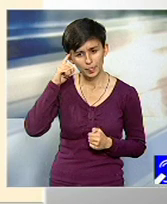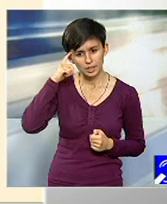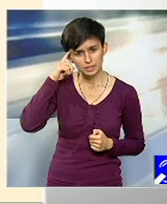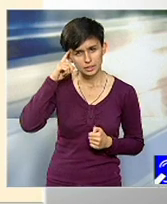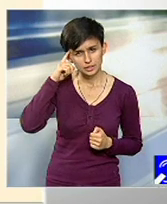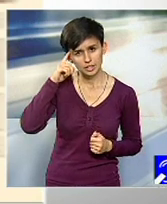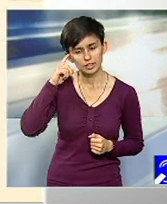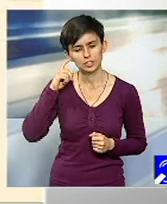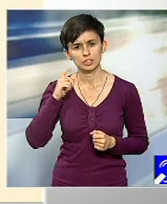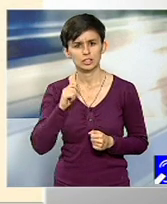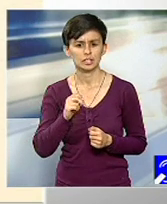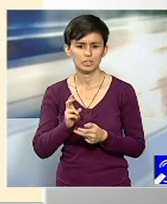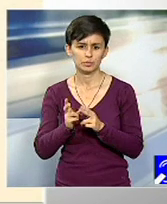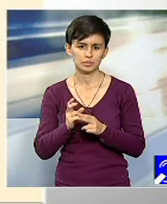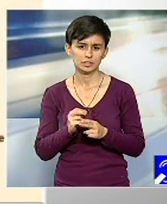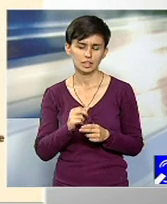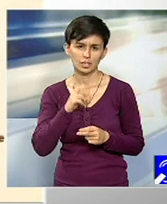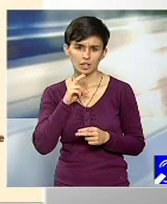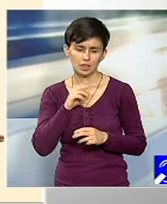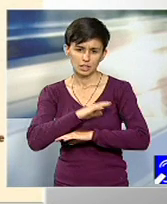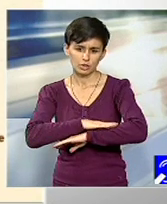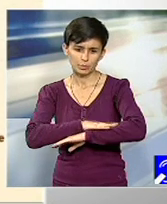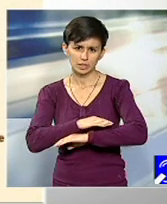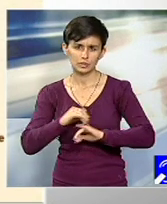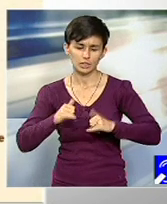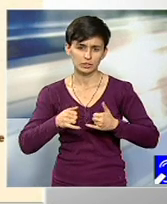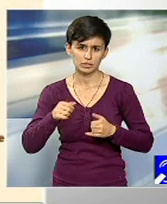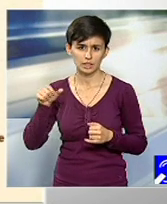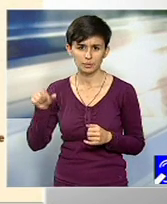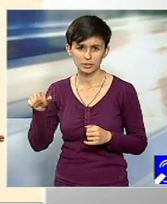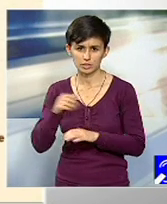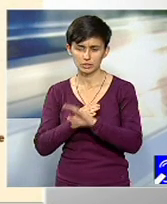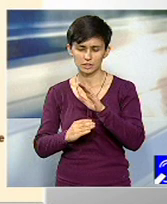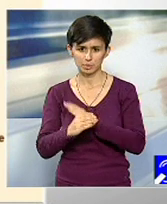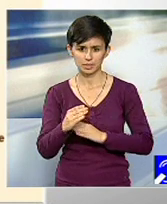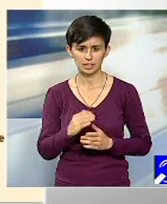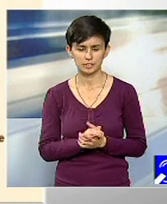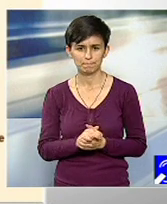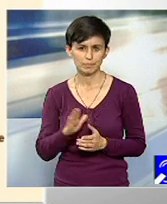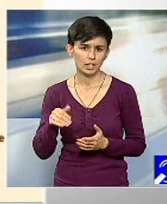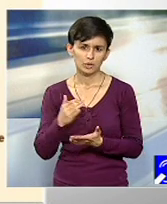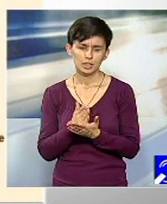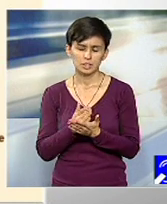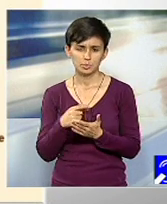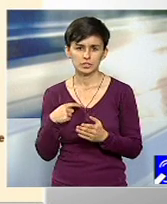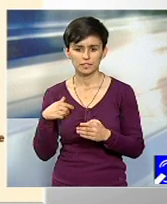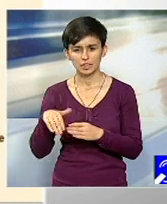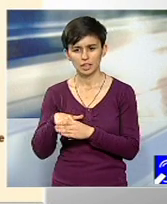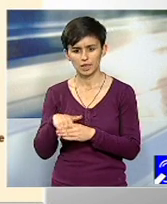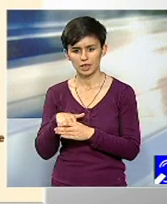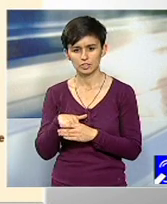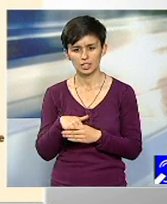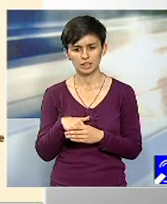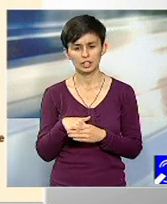privește tratarea cazurilor ce privesc persoanele cu dizabilități. Ar trebui să știe că au dreptul să fie angajate